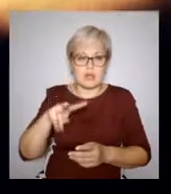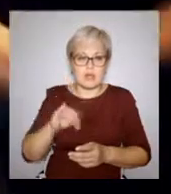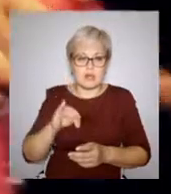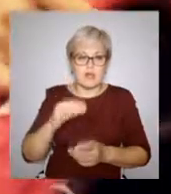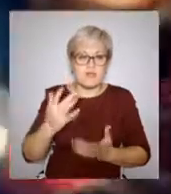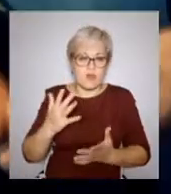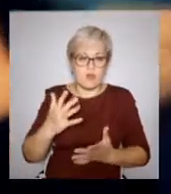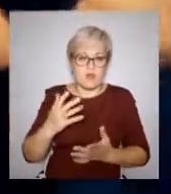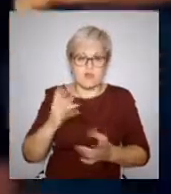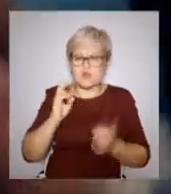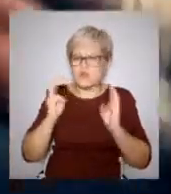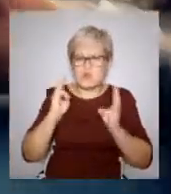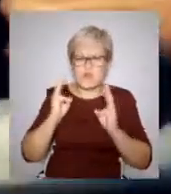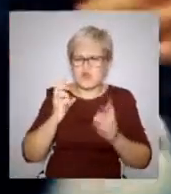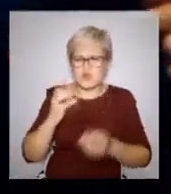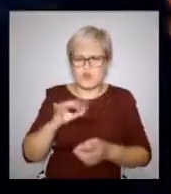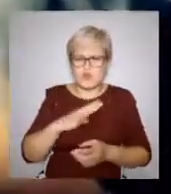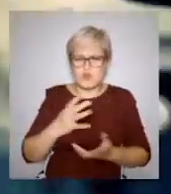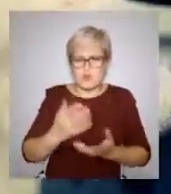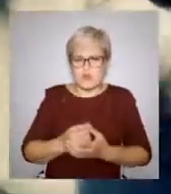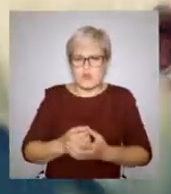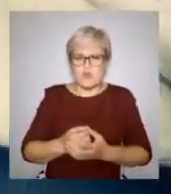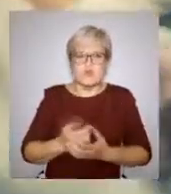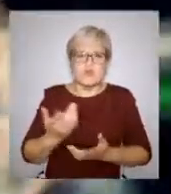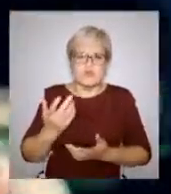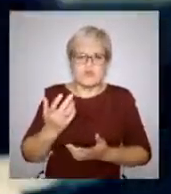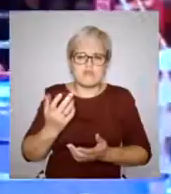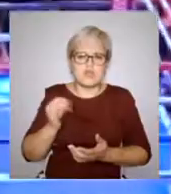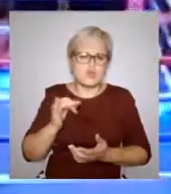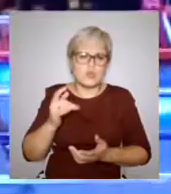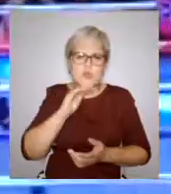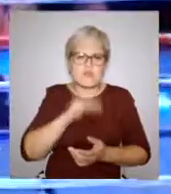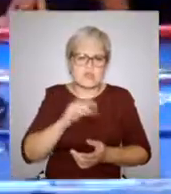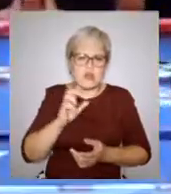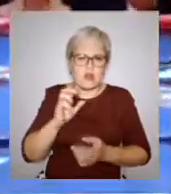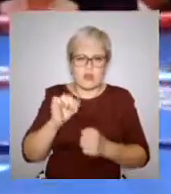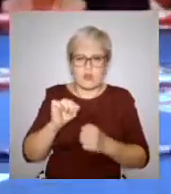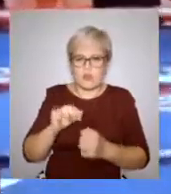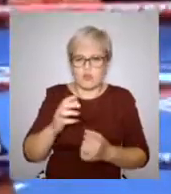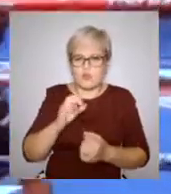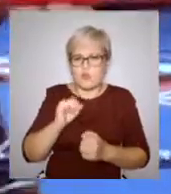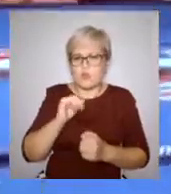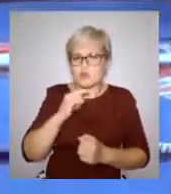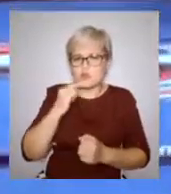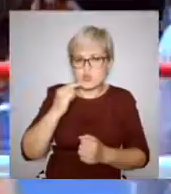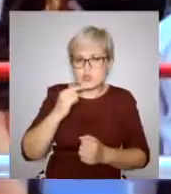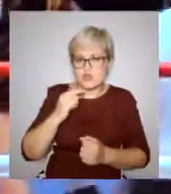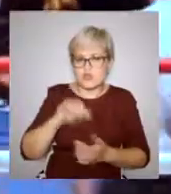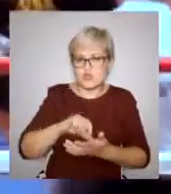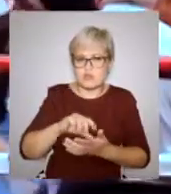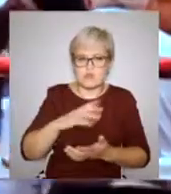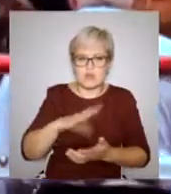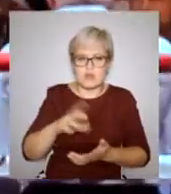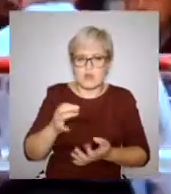воды за все супер стильного бокса байесовским частью даже на меня на минерал ни разу не был он такой вот номинацию почетную было